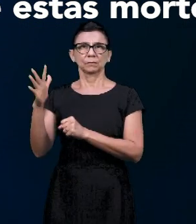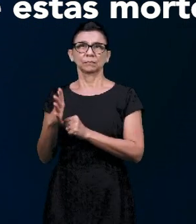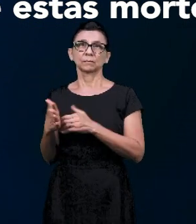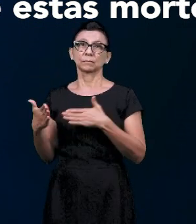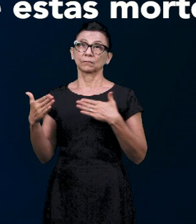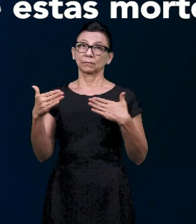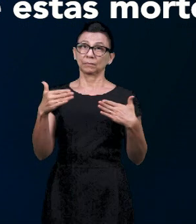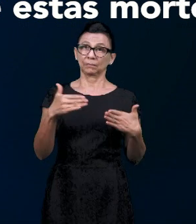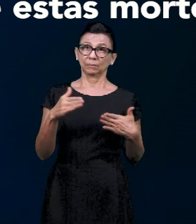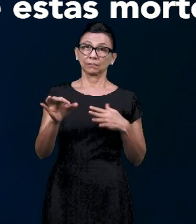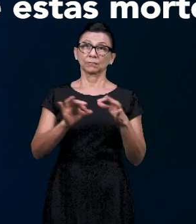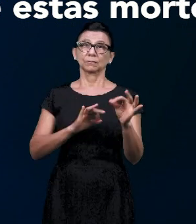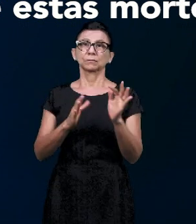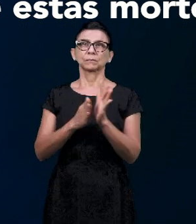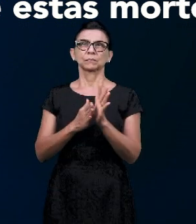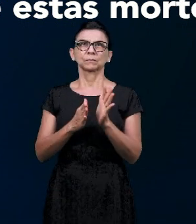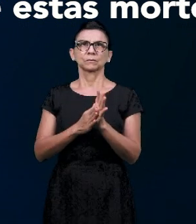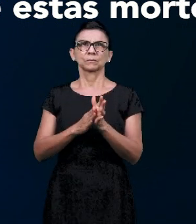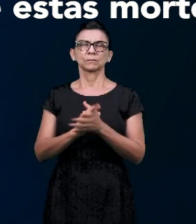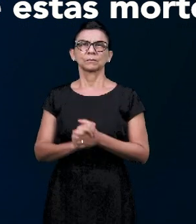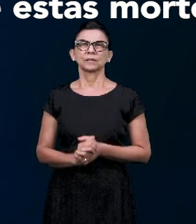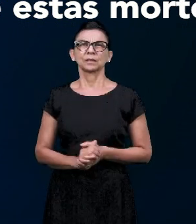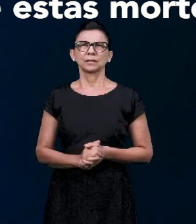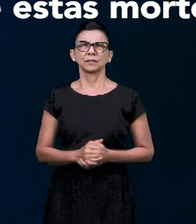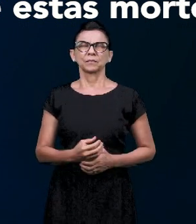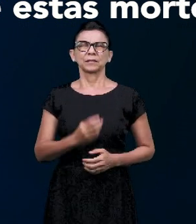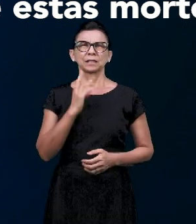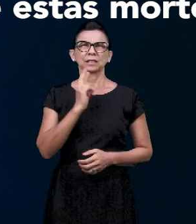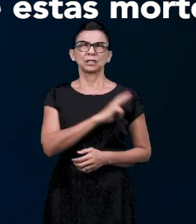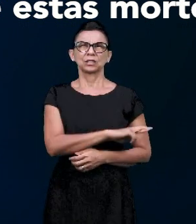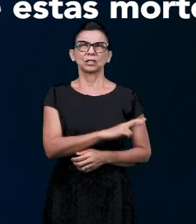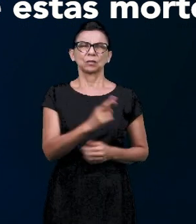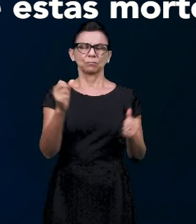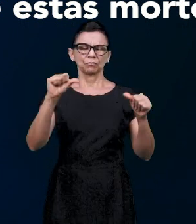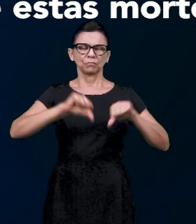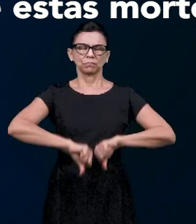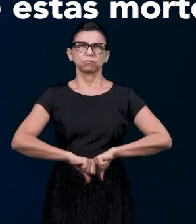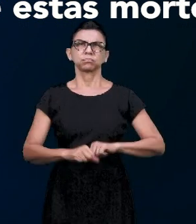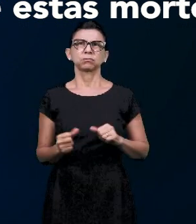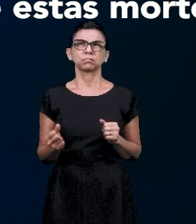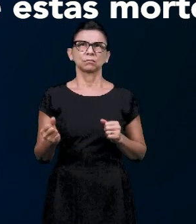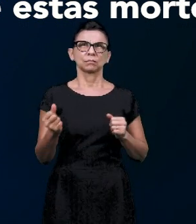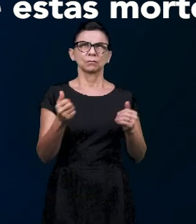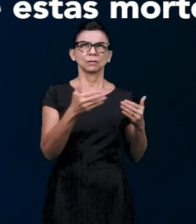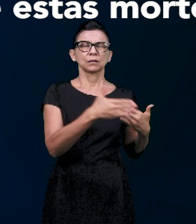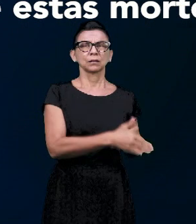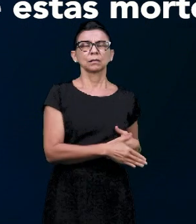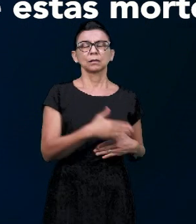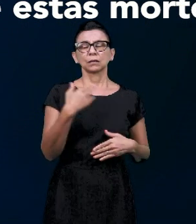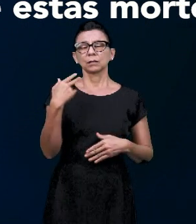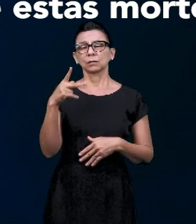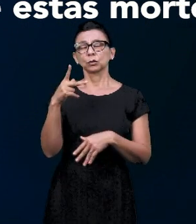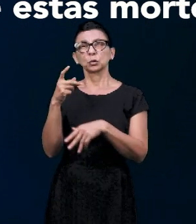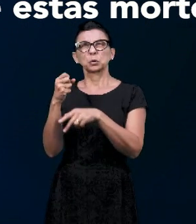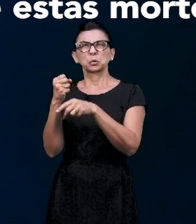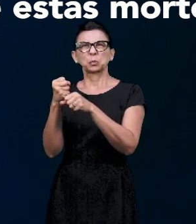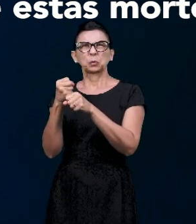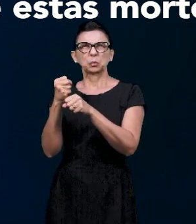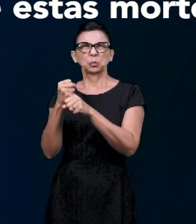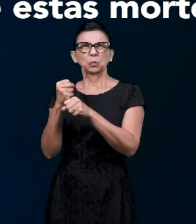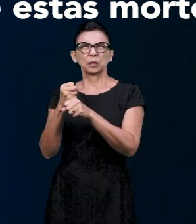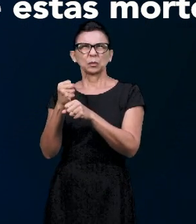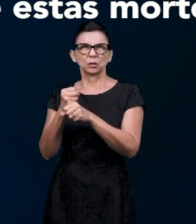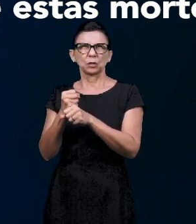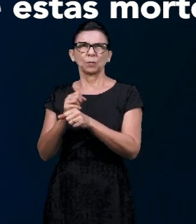décadence religieuse a été ses œuvres. Nous pouvons lire dans le livre d'Apocalypse, chapitre 3, verset 1er, nous pouvons